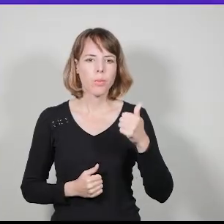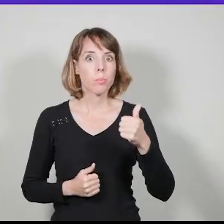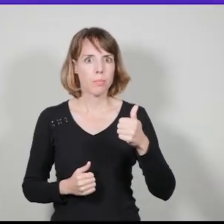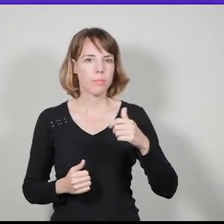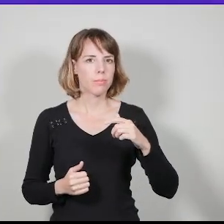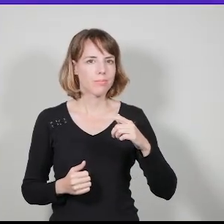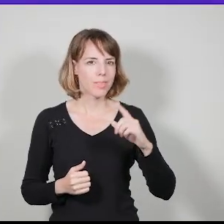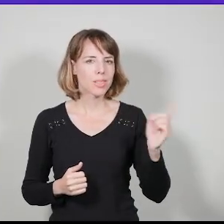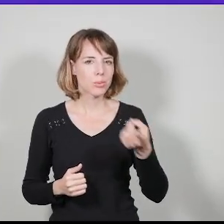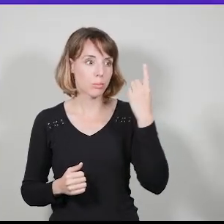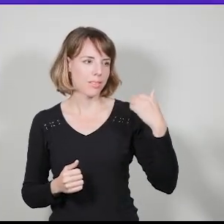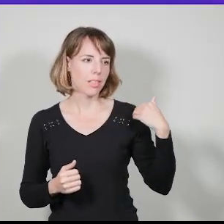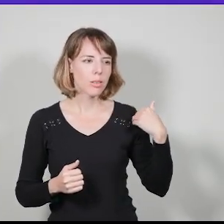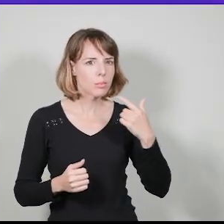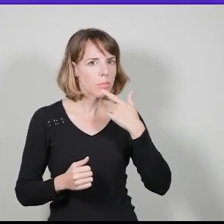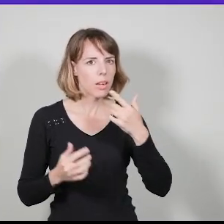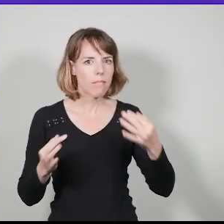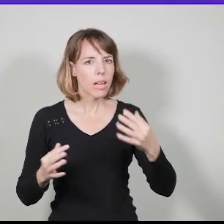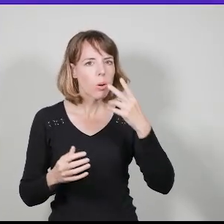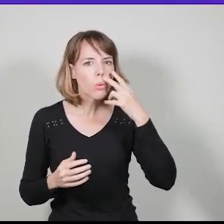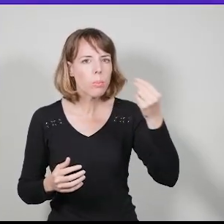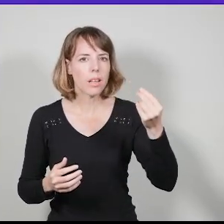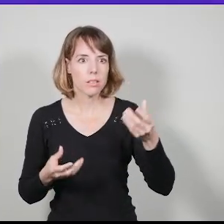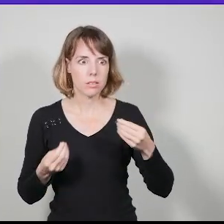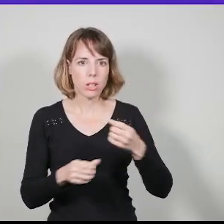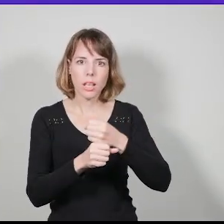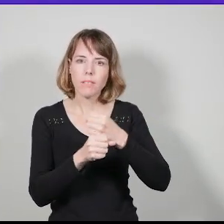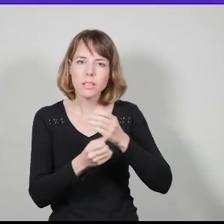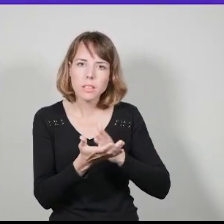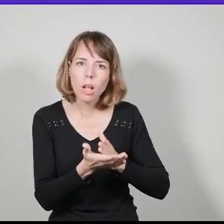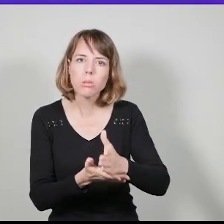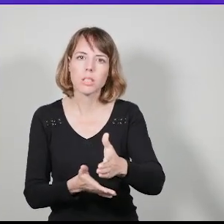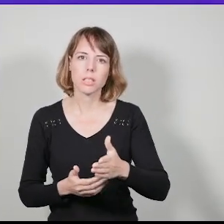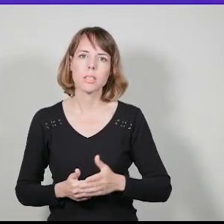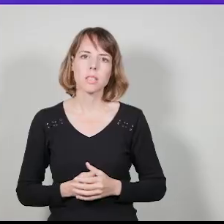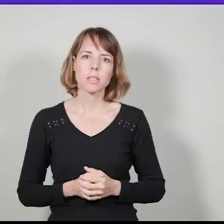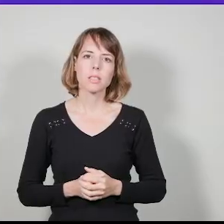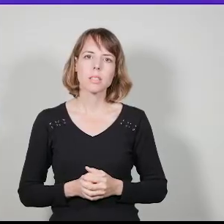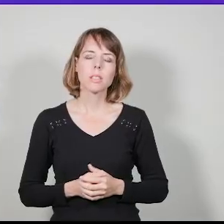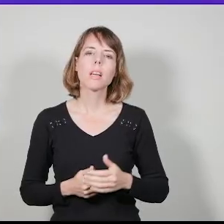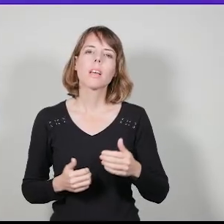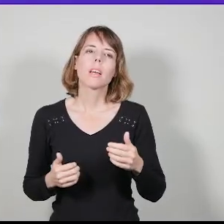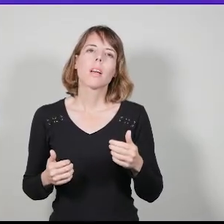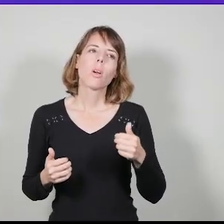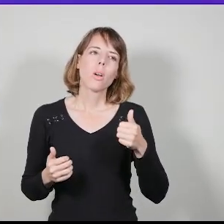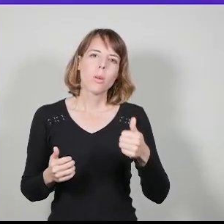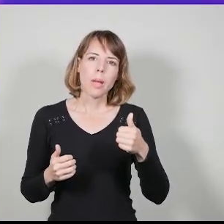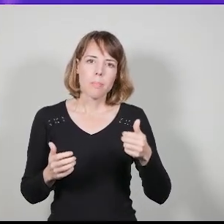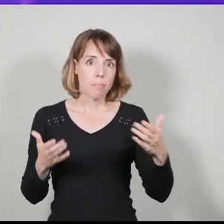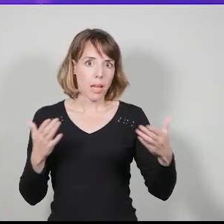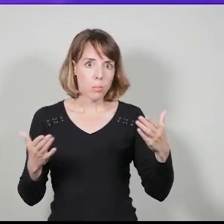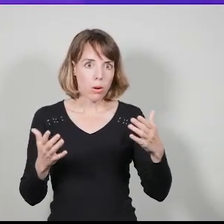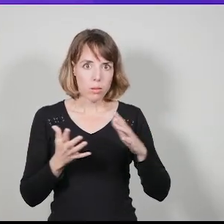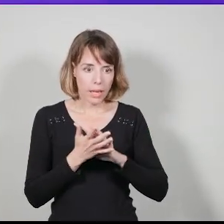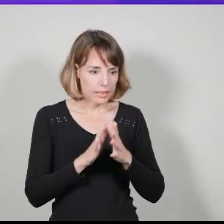dimension humaine que j'évoquais. Je pense que ça donne du sens à leur travail, c'est ce qu'ils ont dit. Ils se décalent aussi un petit peu par rapport à leur pratique, puisqu'ils